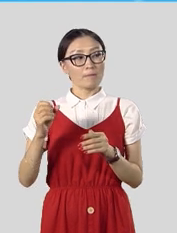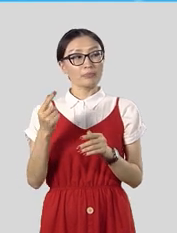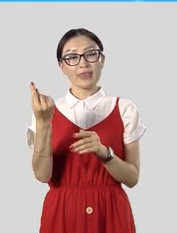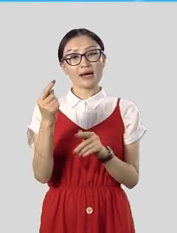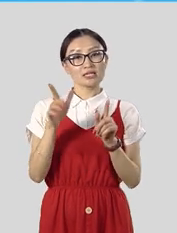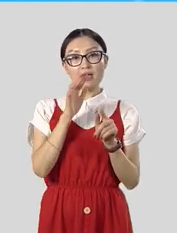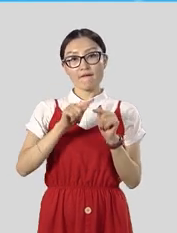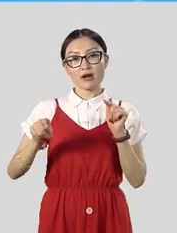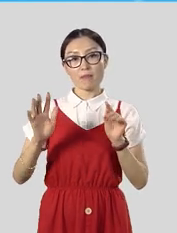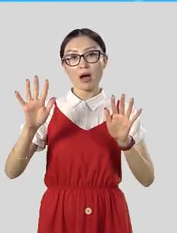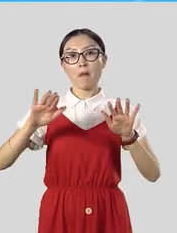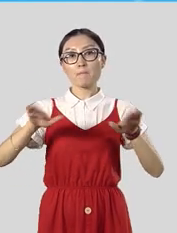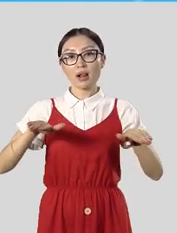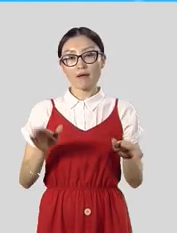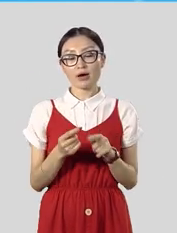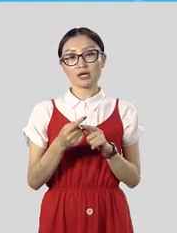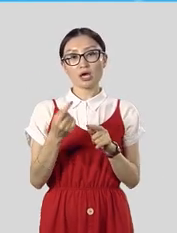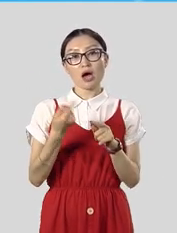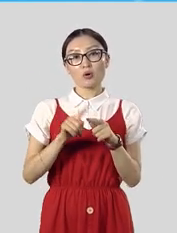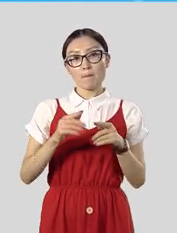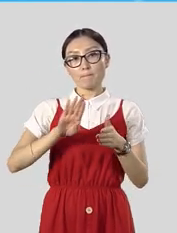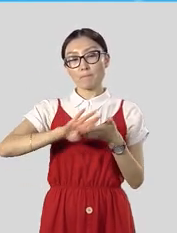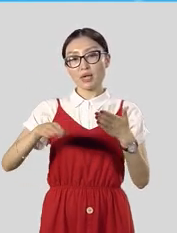плавает. Бесполое размножение